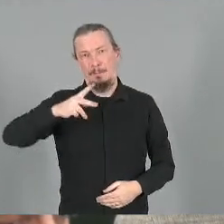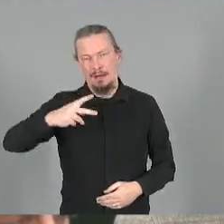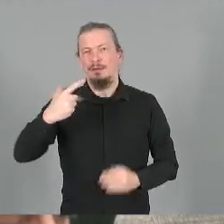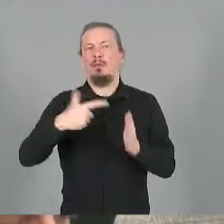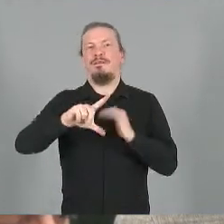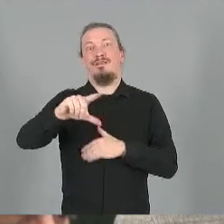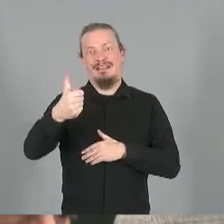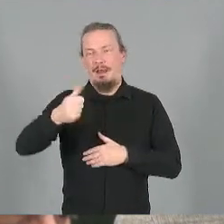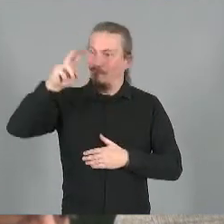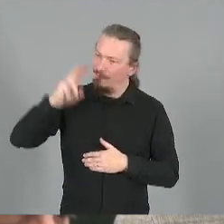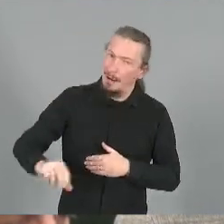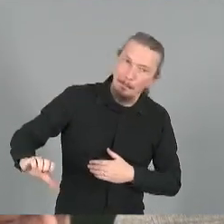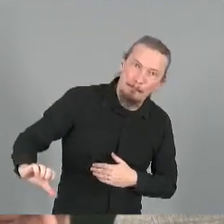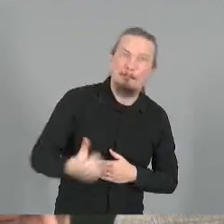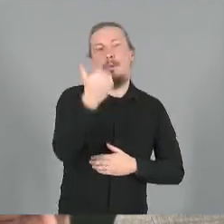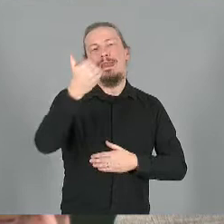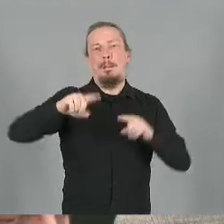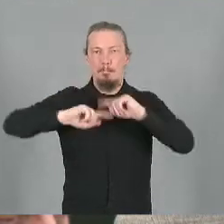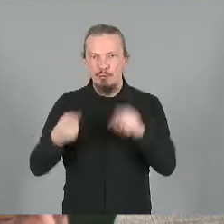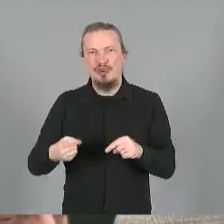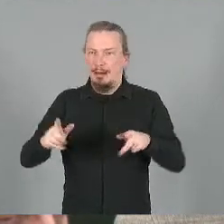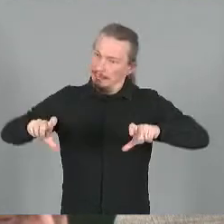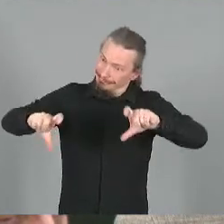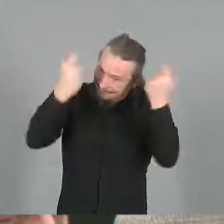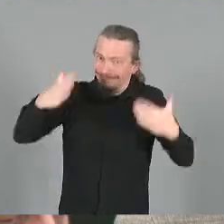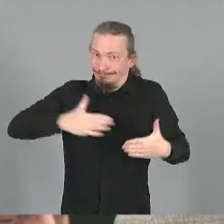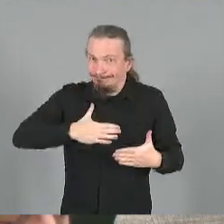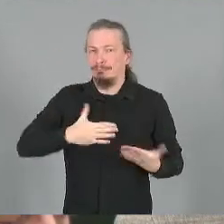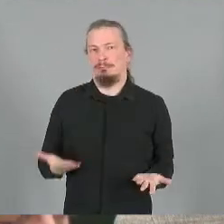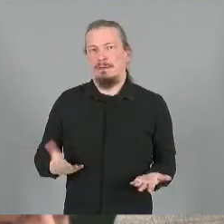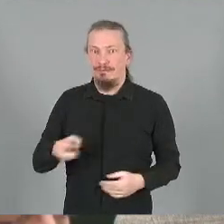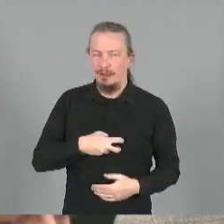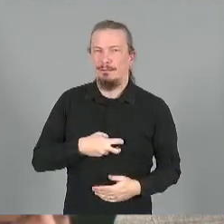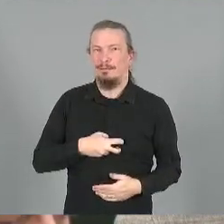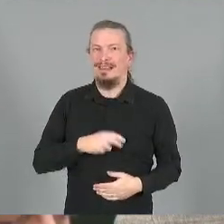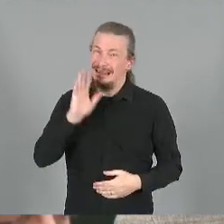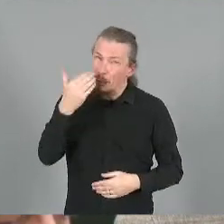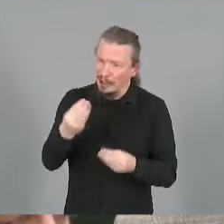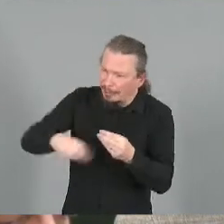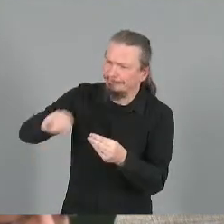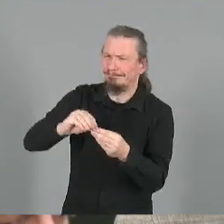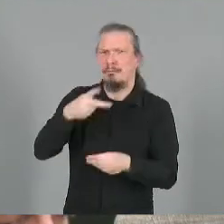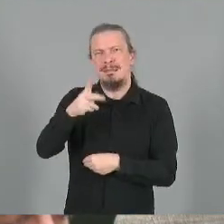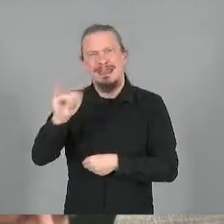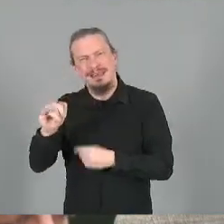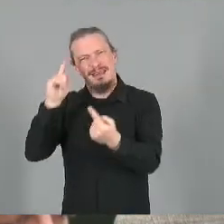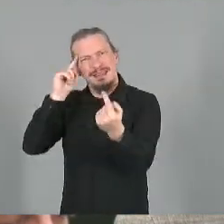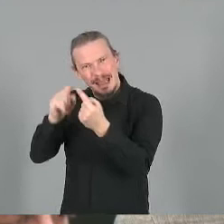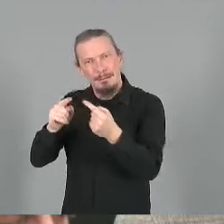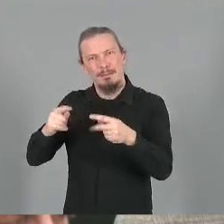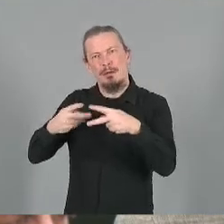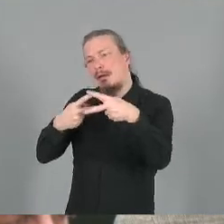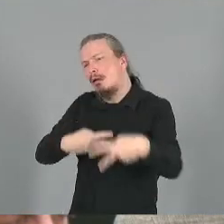budget primitif de ce mandat. En ce sens, il aurait été intéressant d'élaborer et d'y adjoindre un PPI portant sur l'ensemble du